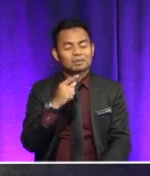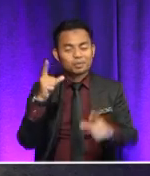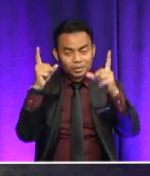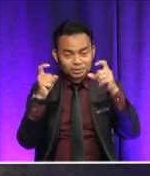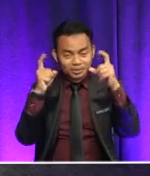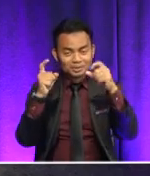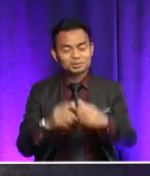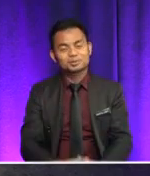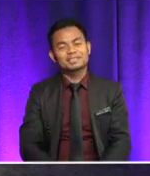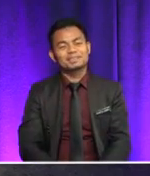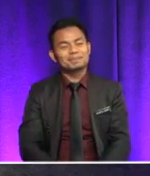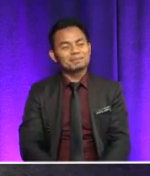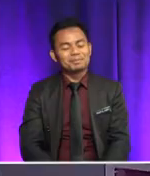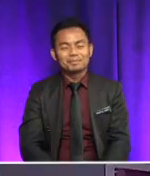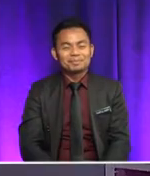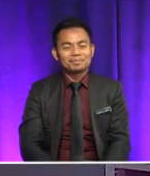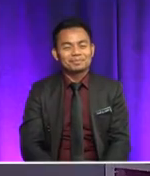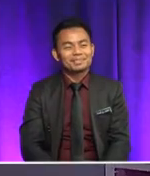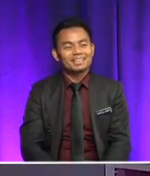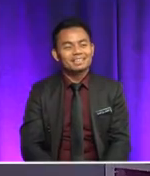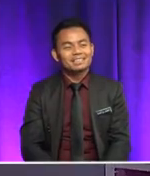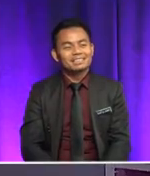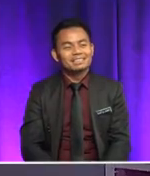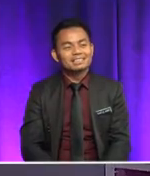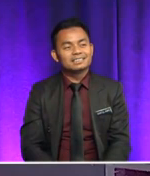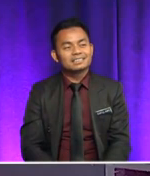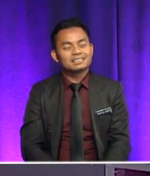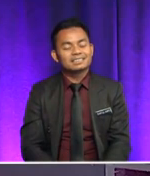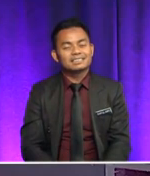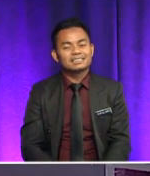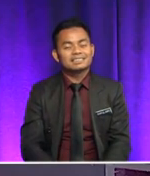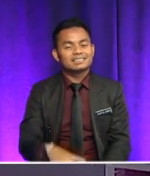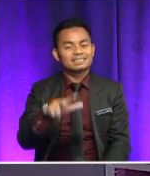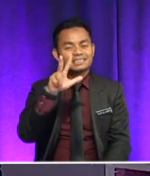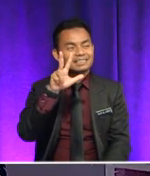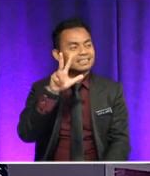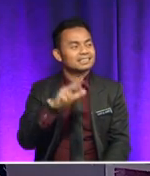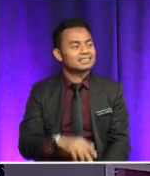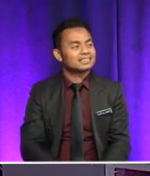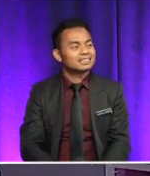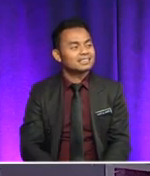jadi penilaian untuk hari Senin ada pada 5 bintang saya bagi 3 aja